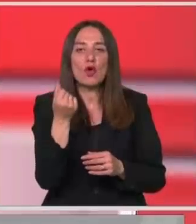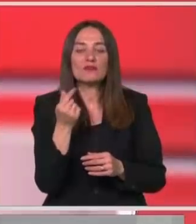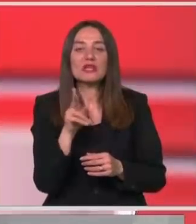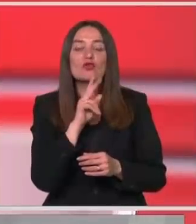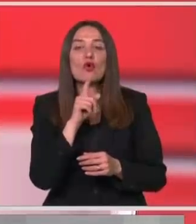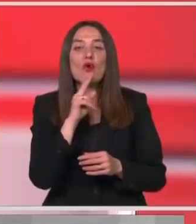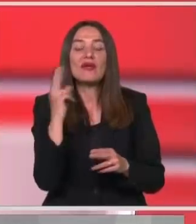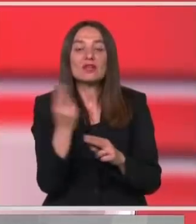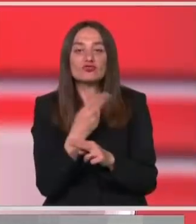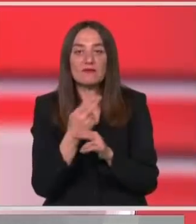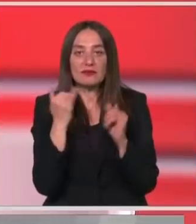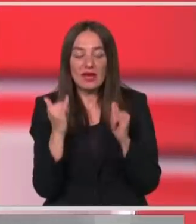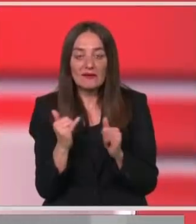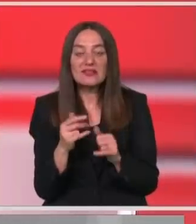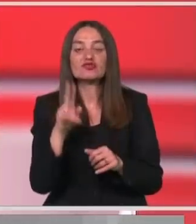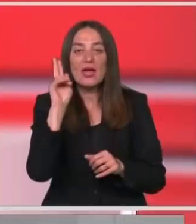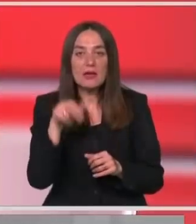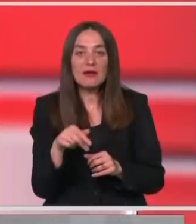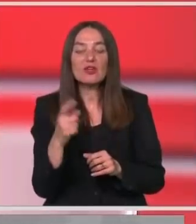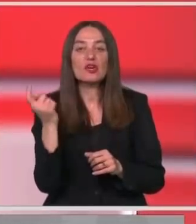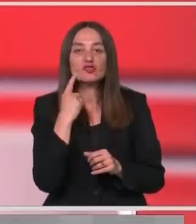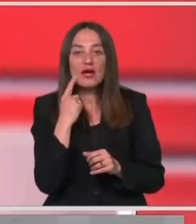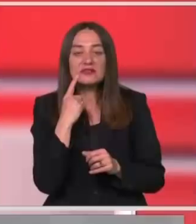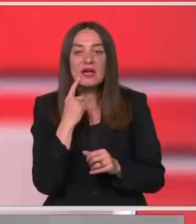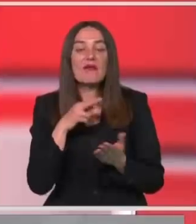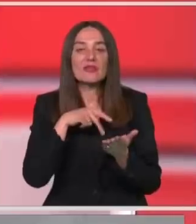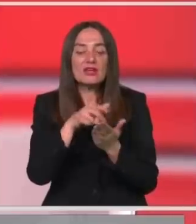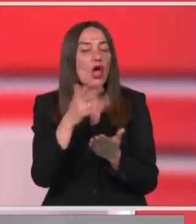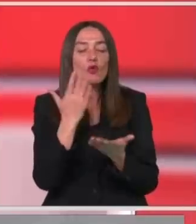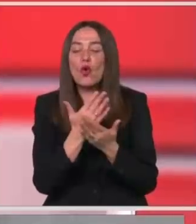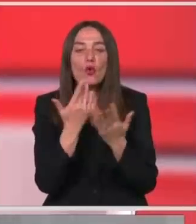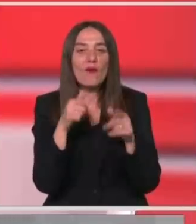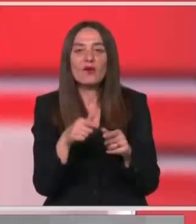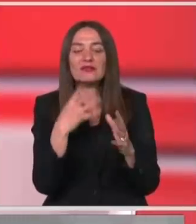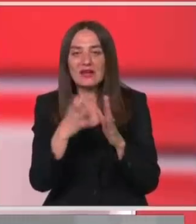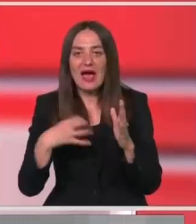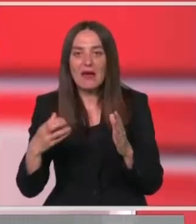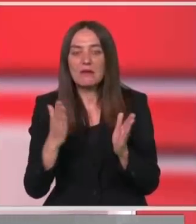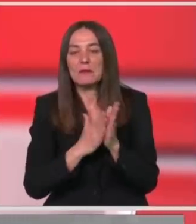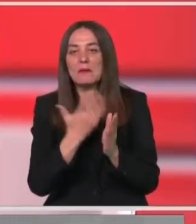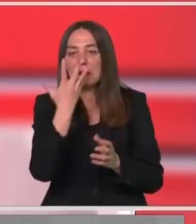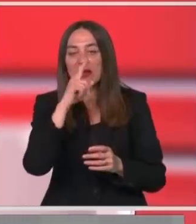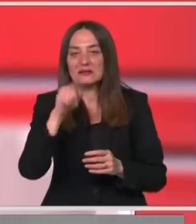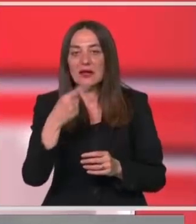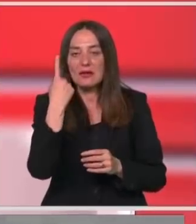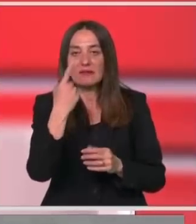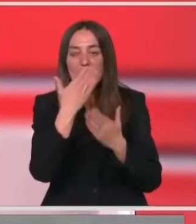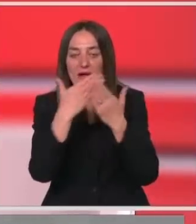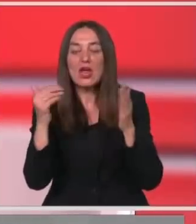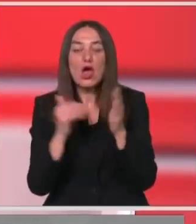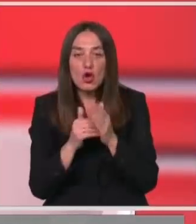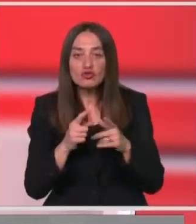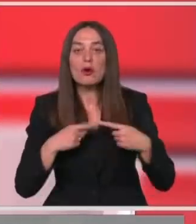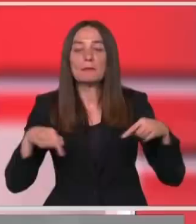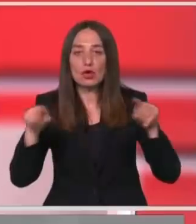kojeg država danas će imati šansu da ide, koliko god ova kriza trajala, ako imamo 5,1 milijardu, imamo još